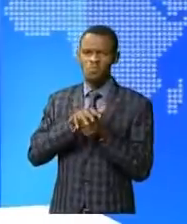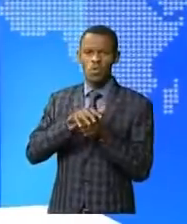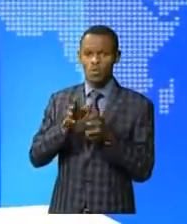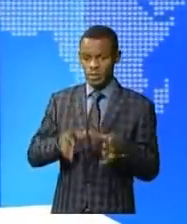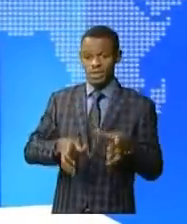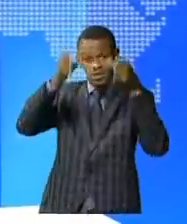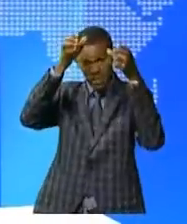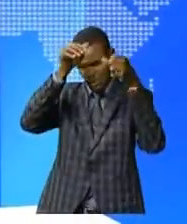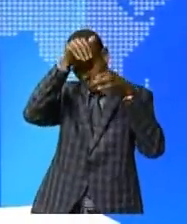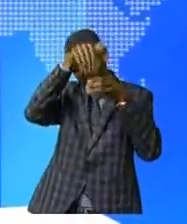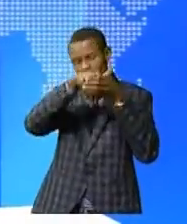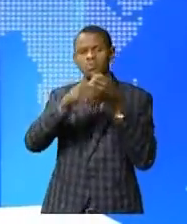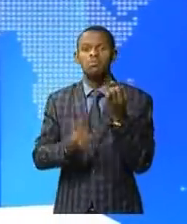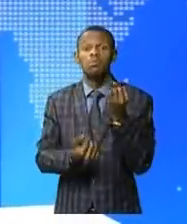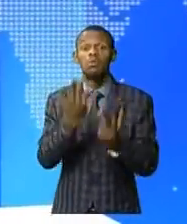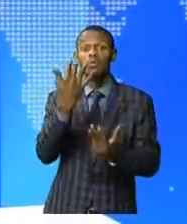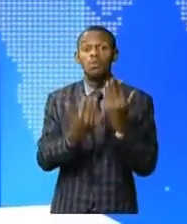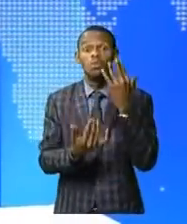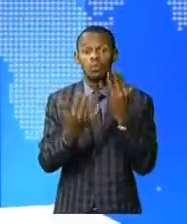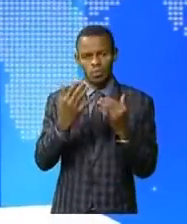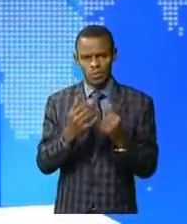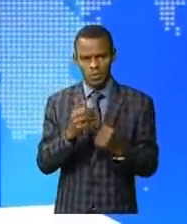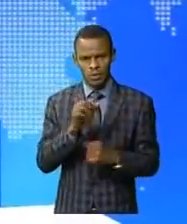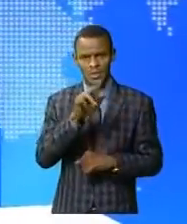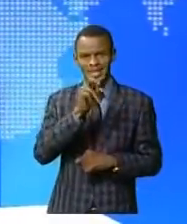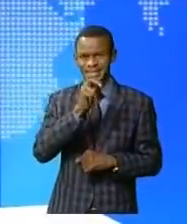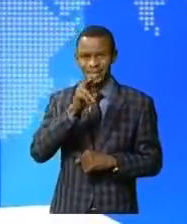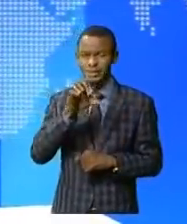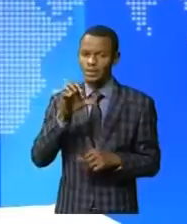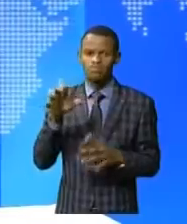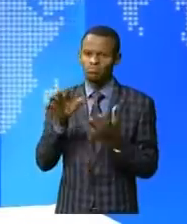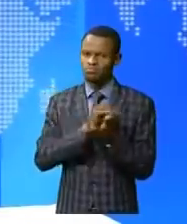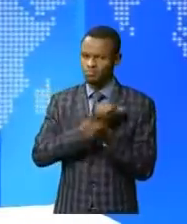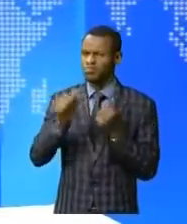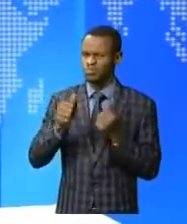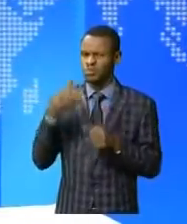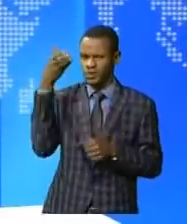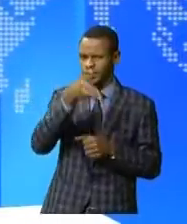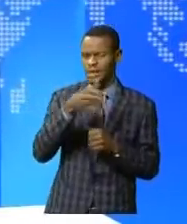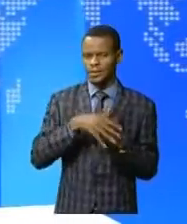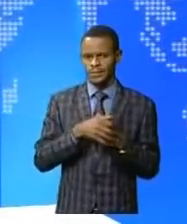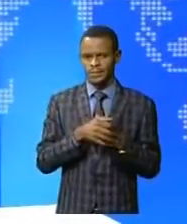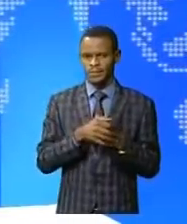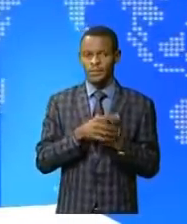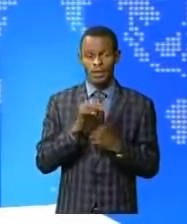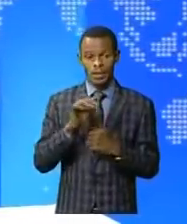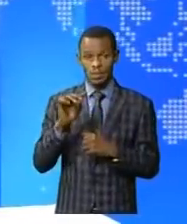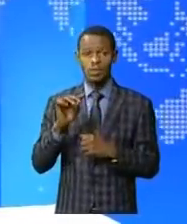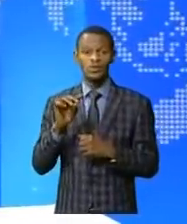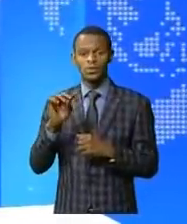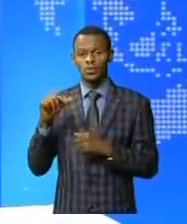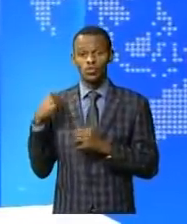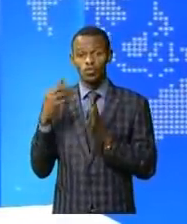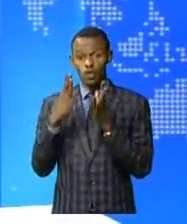dont la télévision nationale congolaise. Pour se rendre compte de la situation, le gouverneur de province a fait le